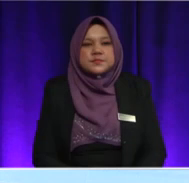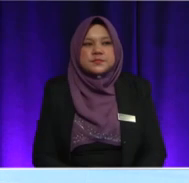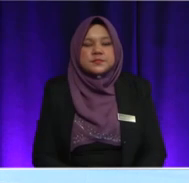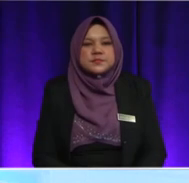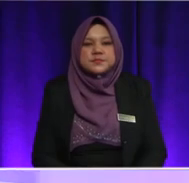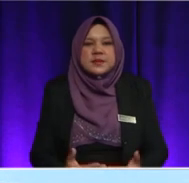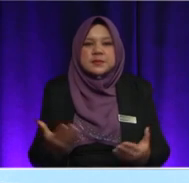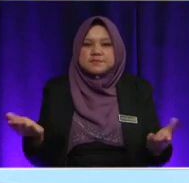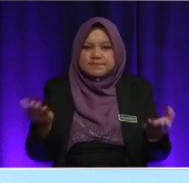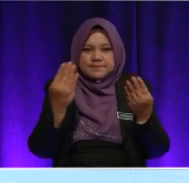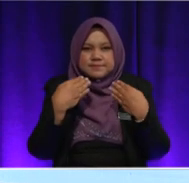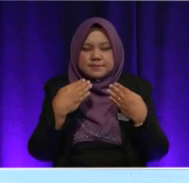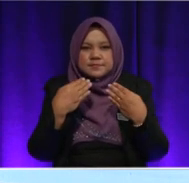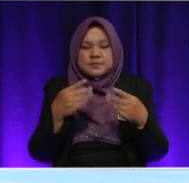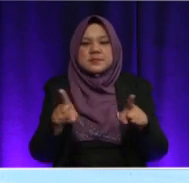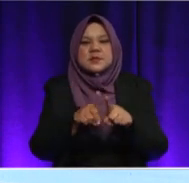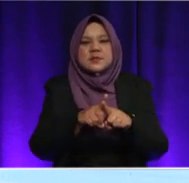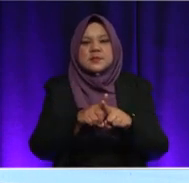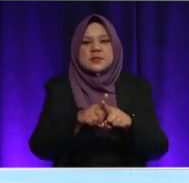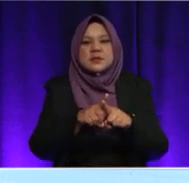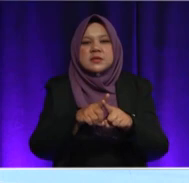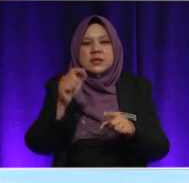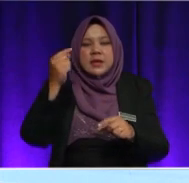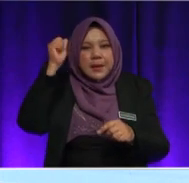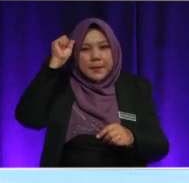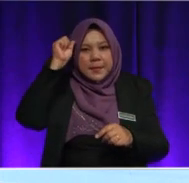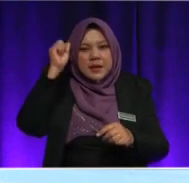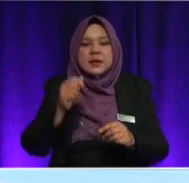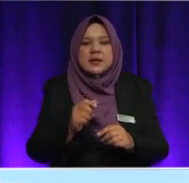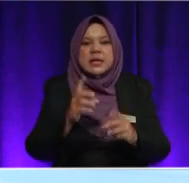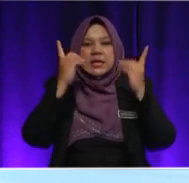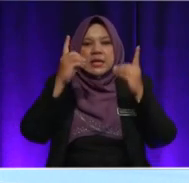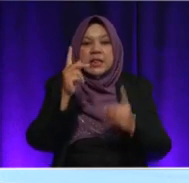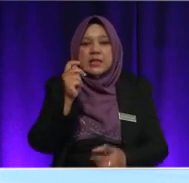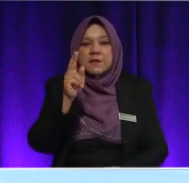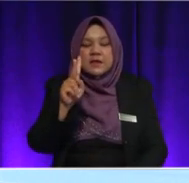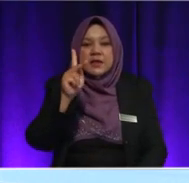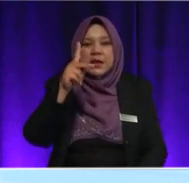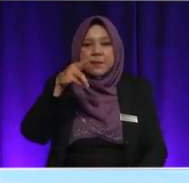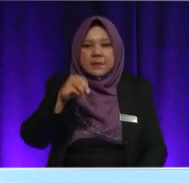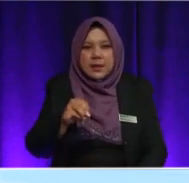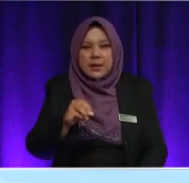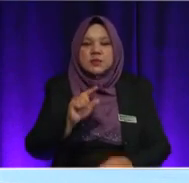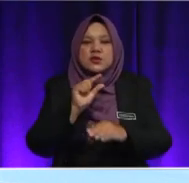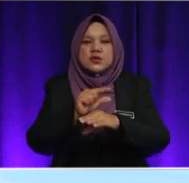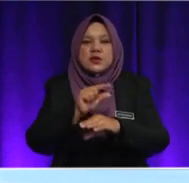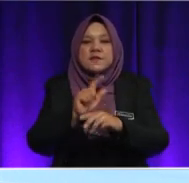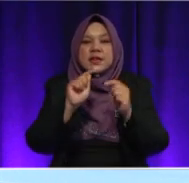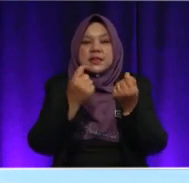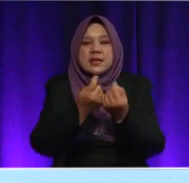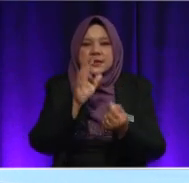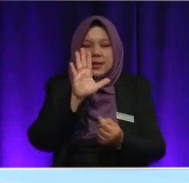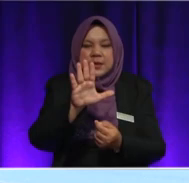Baiklah kembali bersama saya hari ini kita dalam mata pelajaran geografi tingkatan